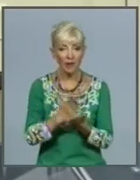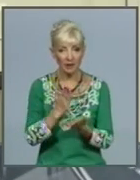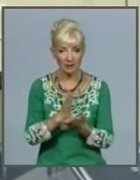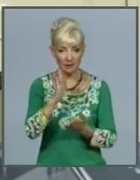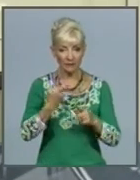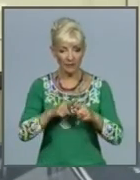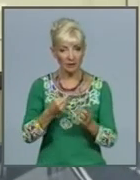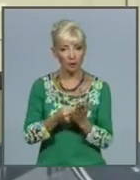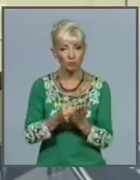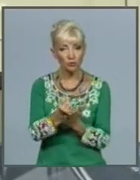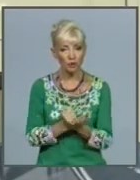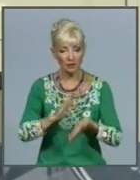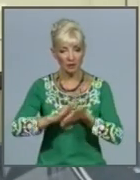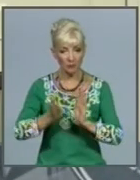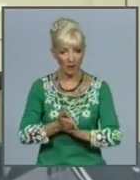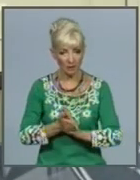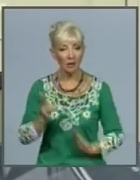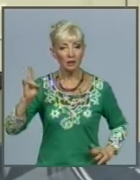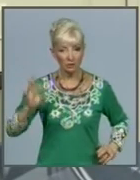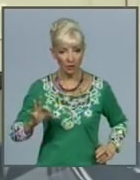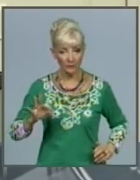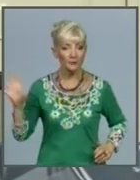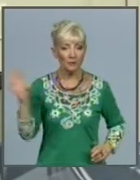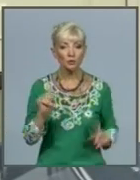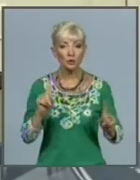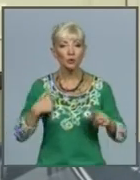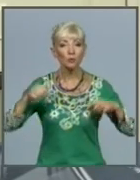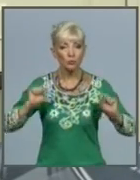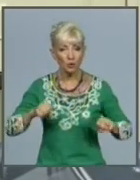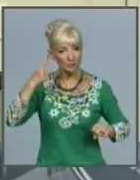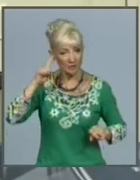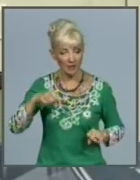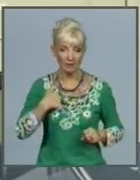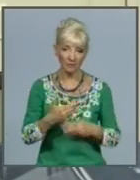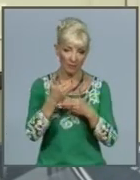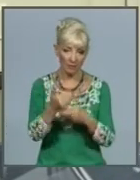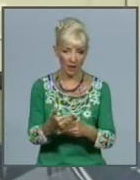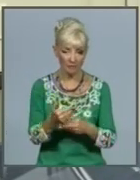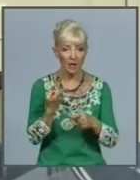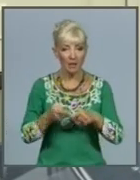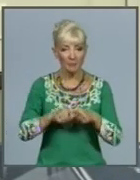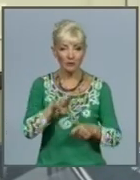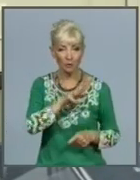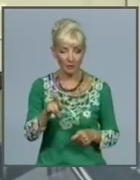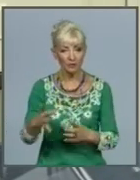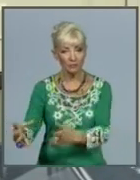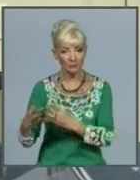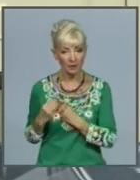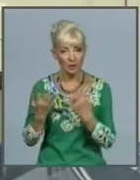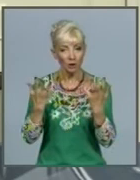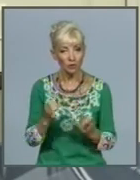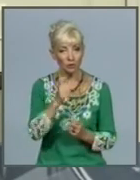ситуаціях, але все, чим ми можемо, ви знаєте, ми вам допомагаємо. Тому ми вместе, ще раз вам